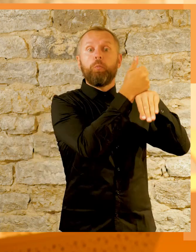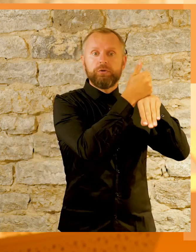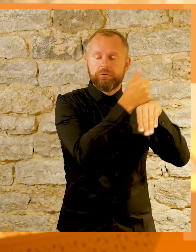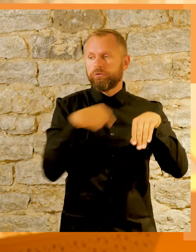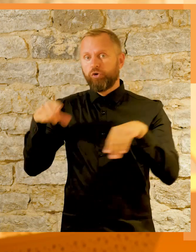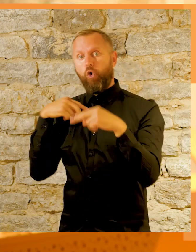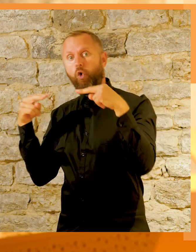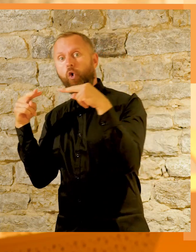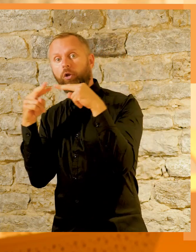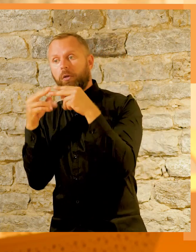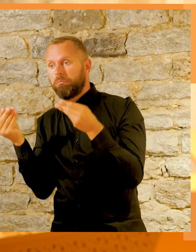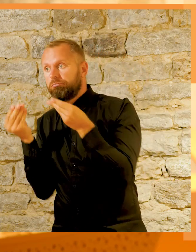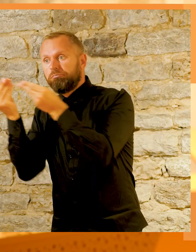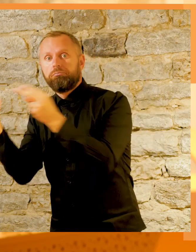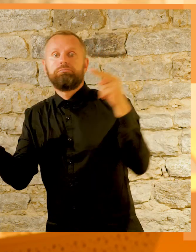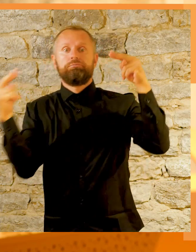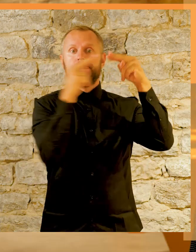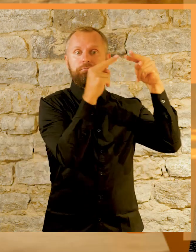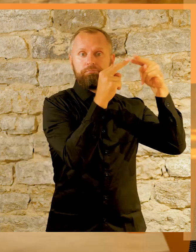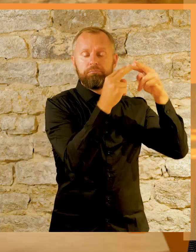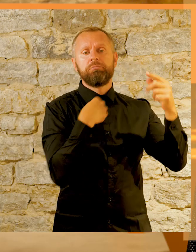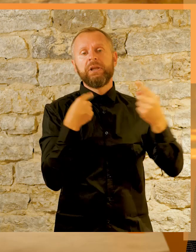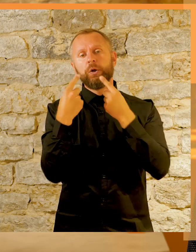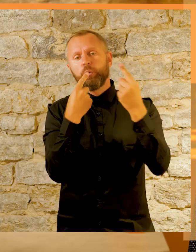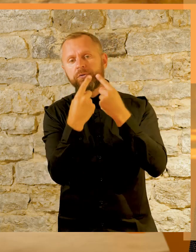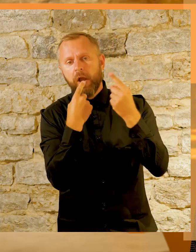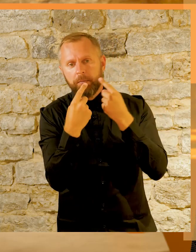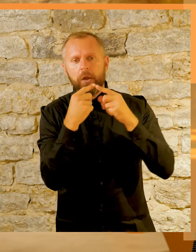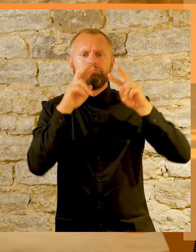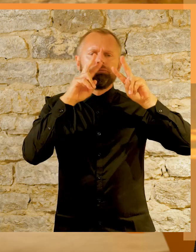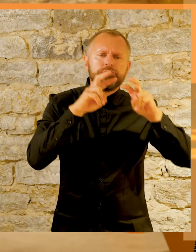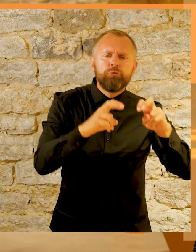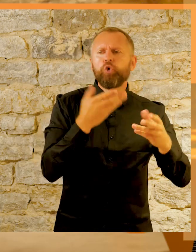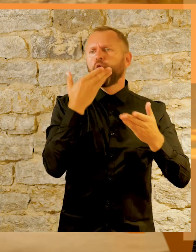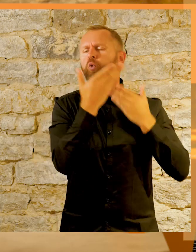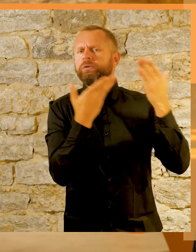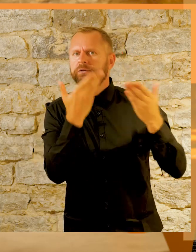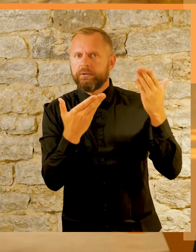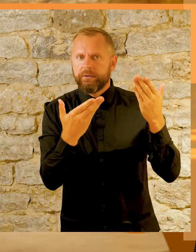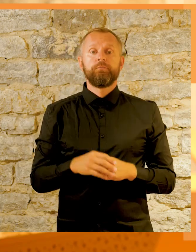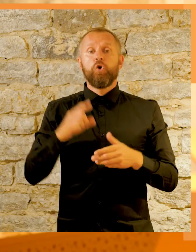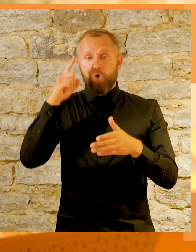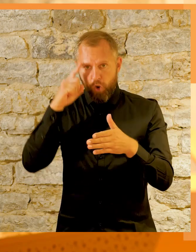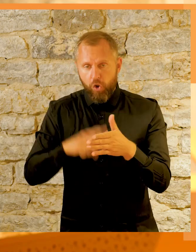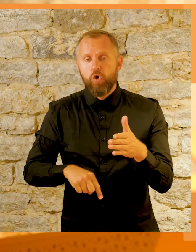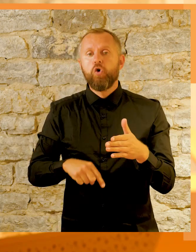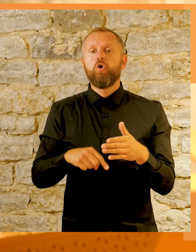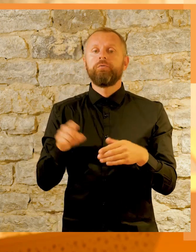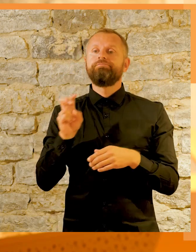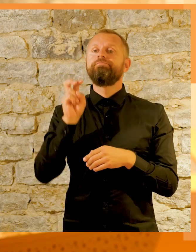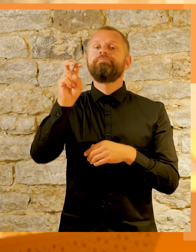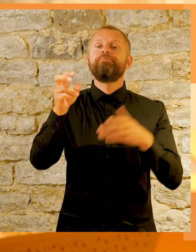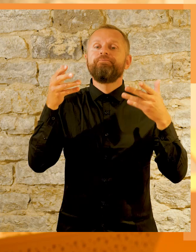ühendust võtaks ja nõustamise kohta uuriks. Loodetavasti oled sa juba käinud töövõime